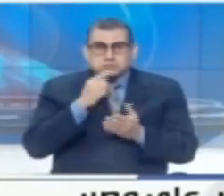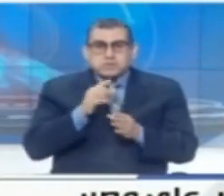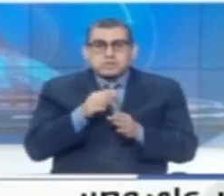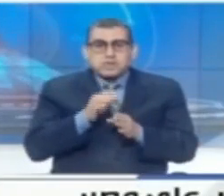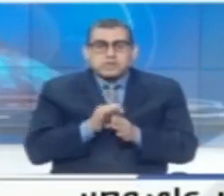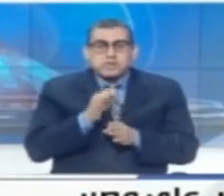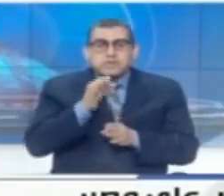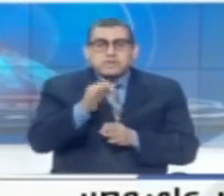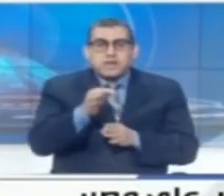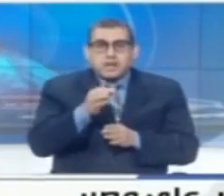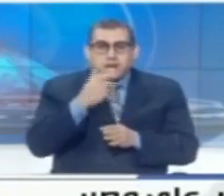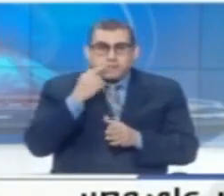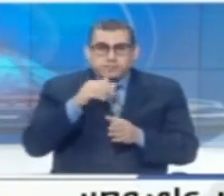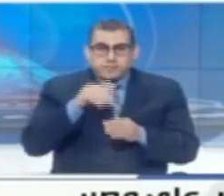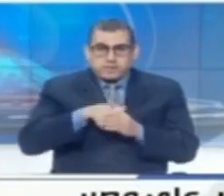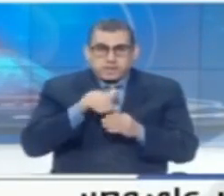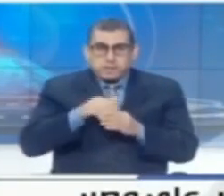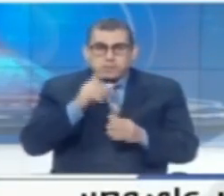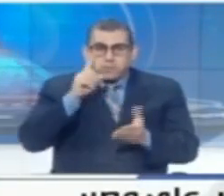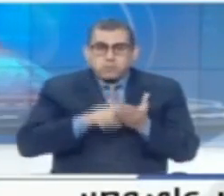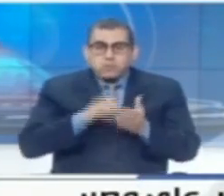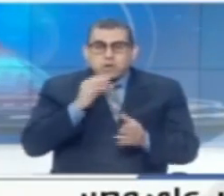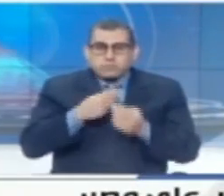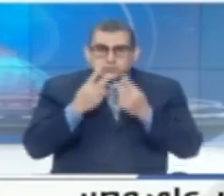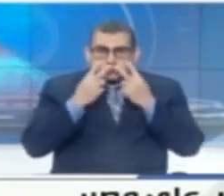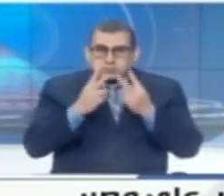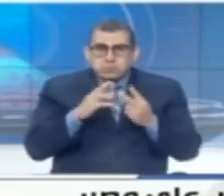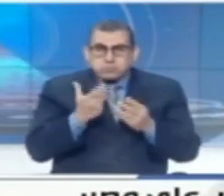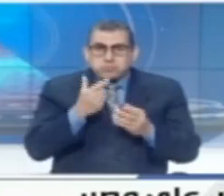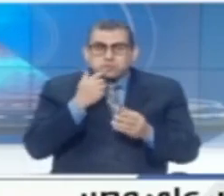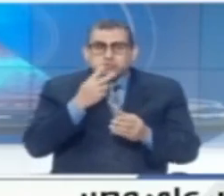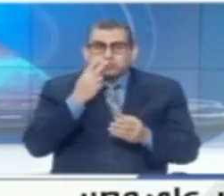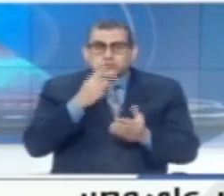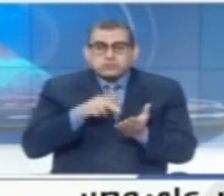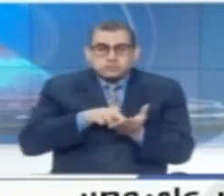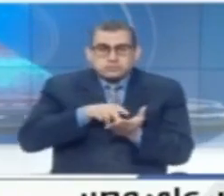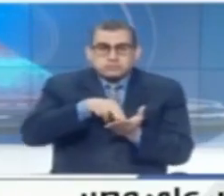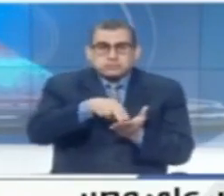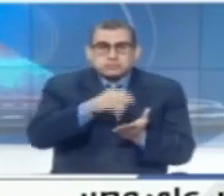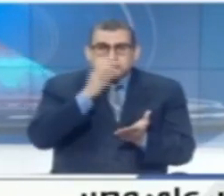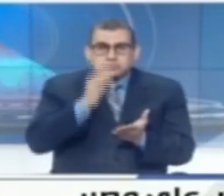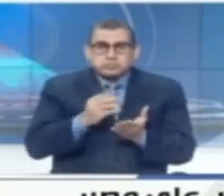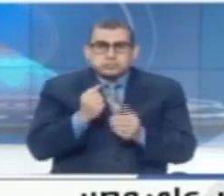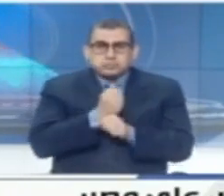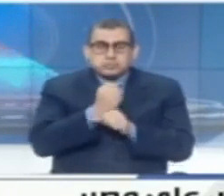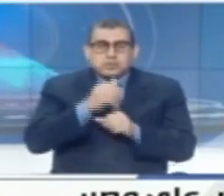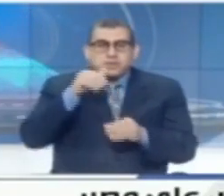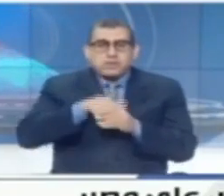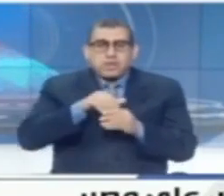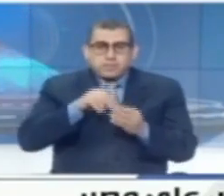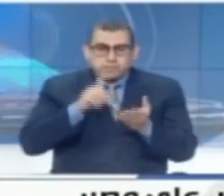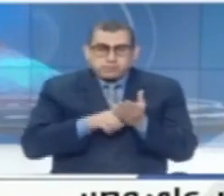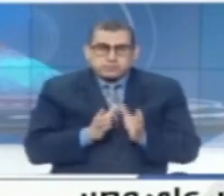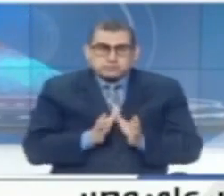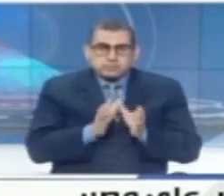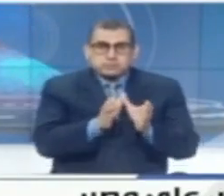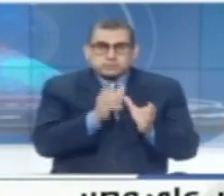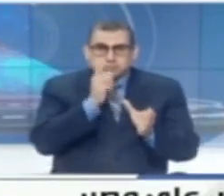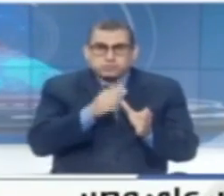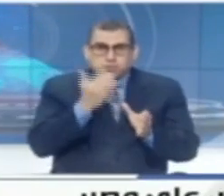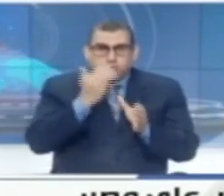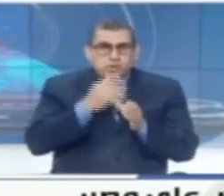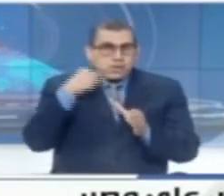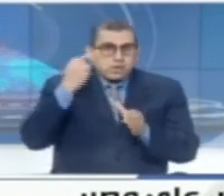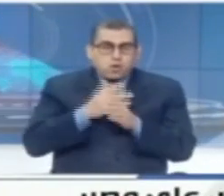الرئيسي بعد تأجيل الانتخابات ينبغي أن ينصب على كيفية المضي قدما في إجراء الانتخابات وليس